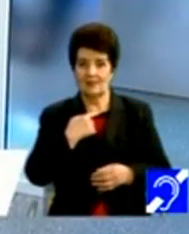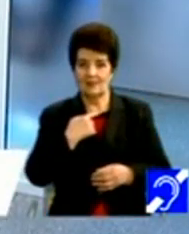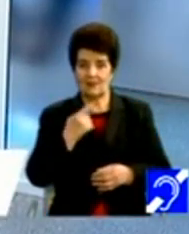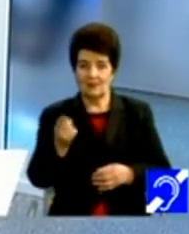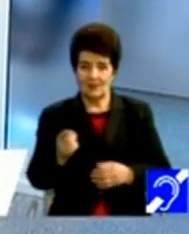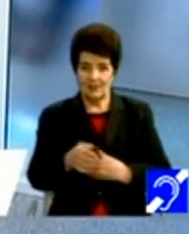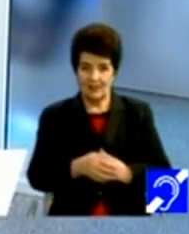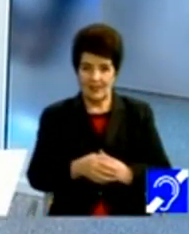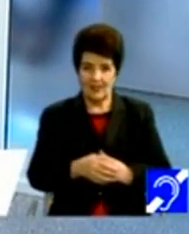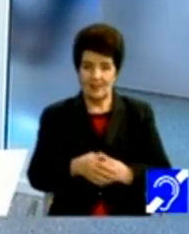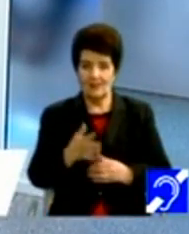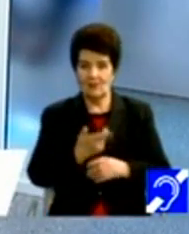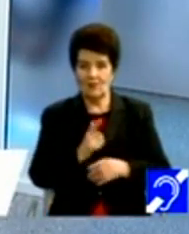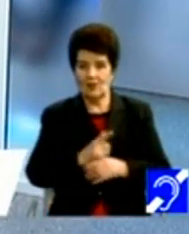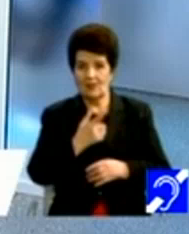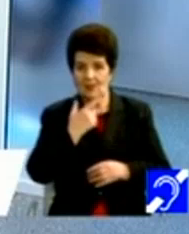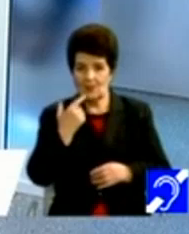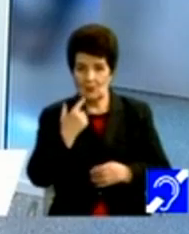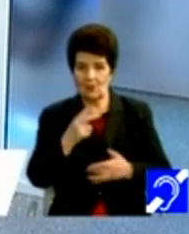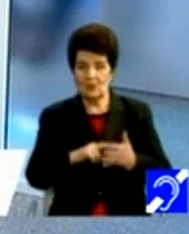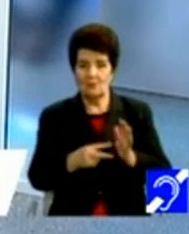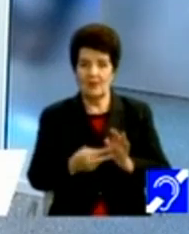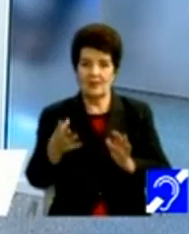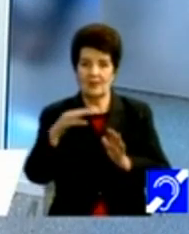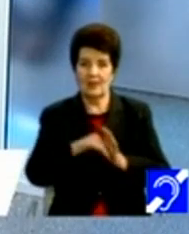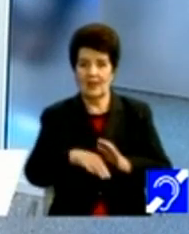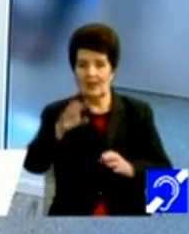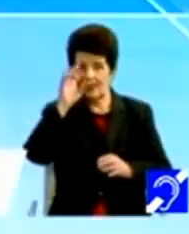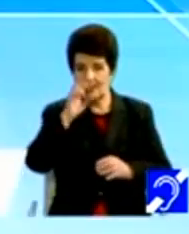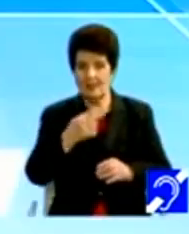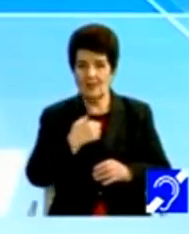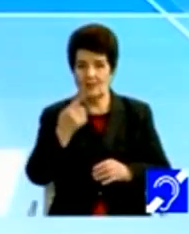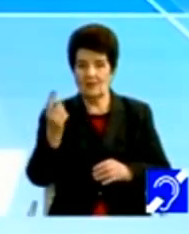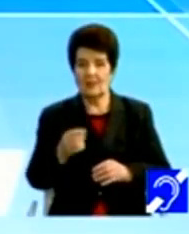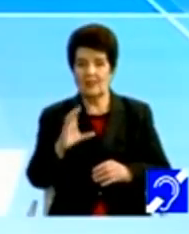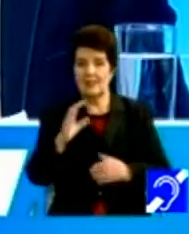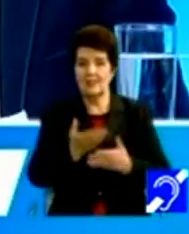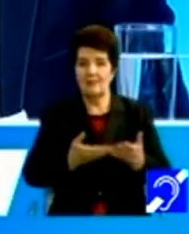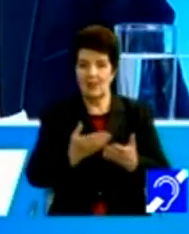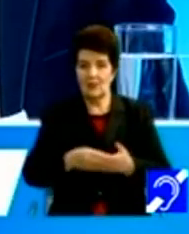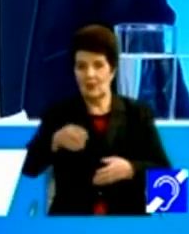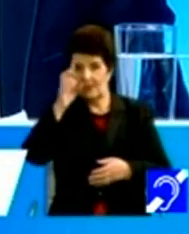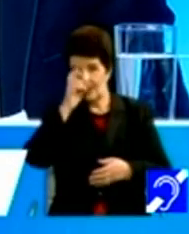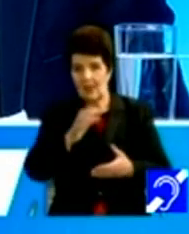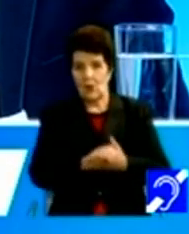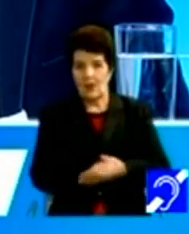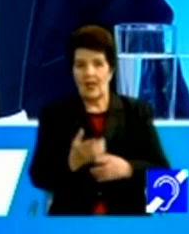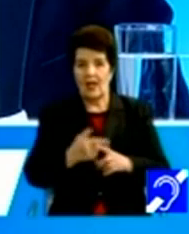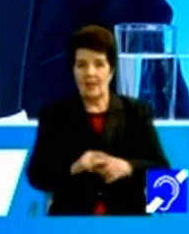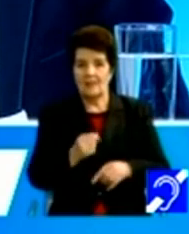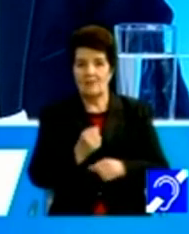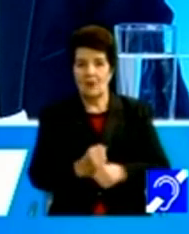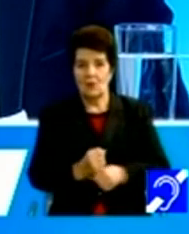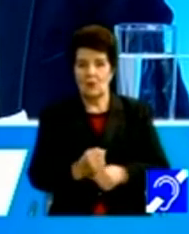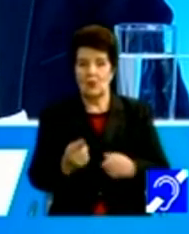1918 vă dă o bătă în cap. În 18 n-a fost niciun plan de integrare a țării. S-a votat în sfatul țării. Corect, unirea și aia s-a făcut. Și România